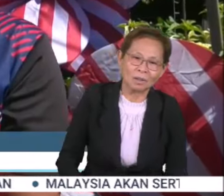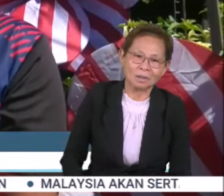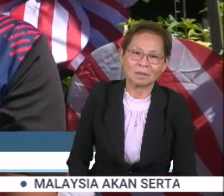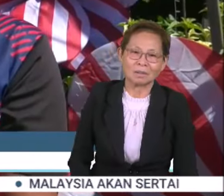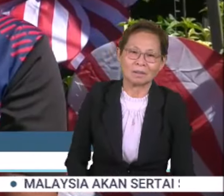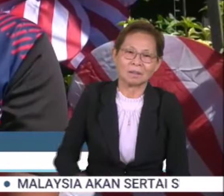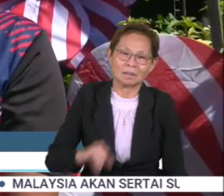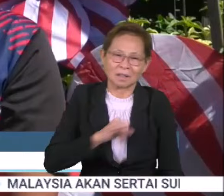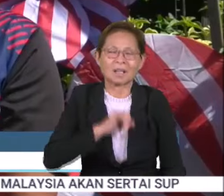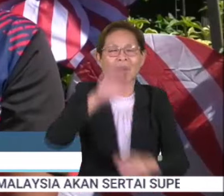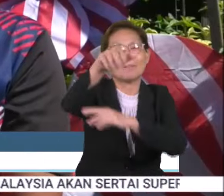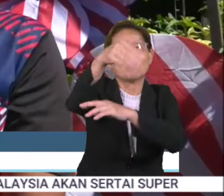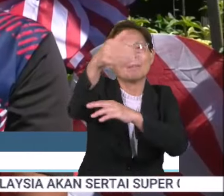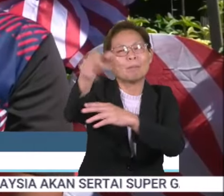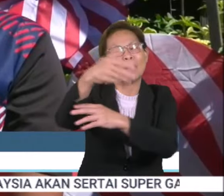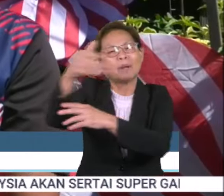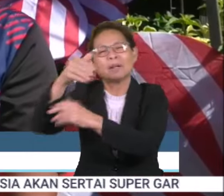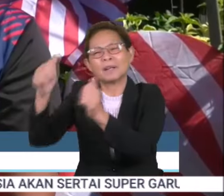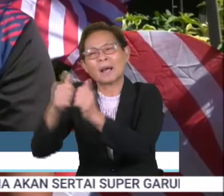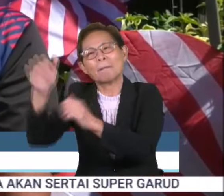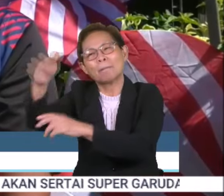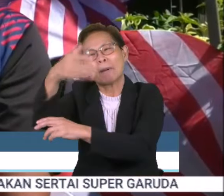dengan bendera-bendera